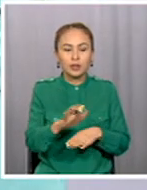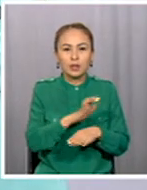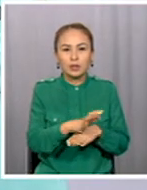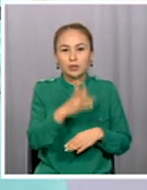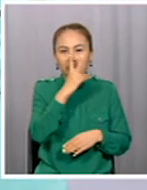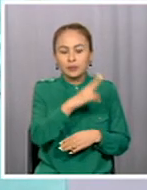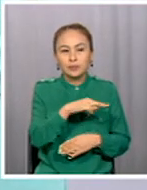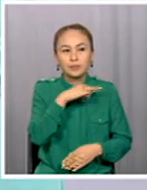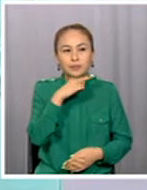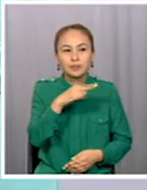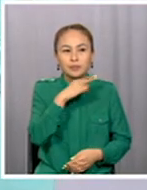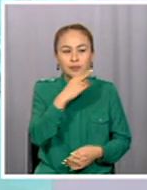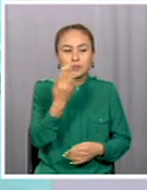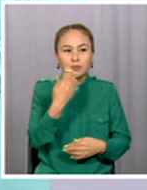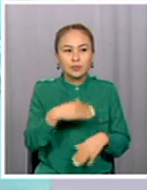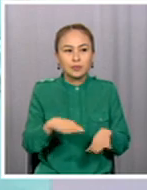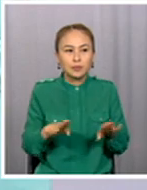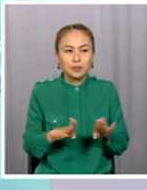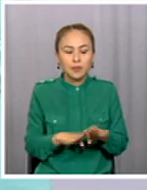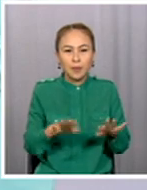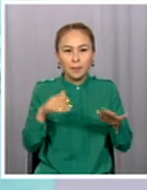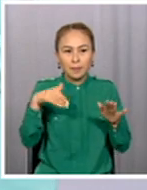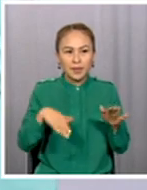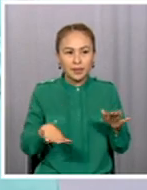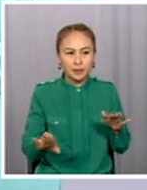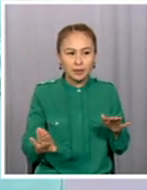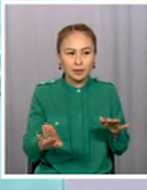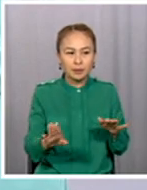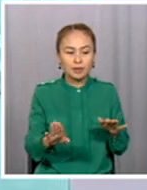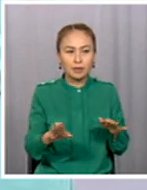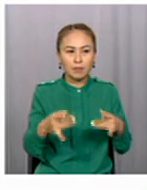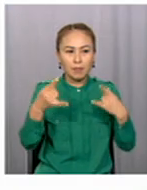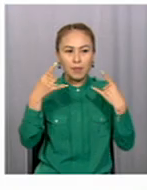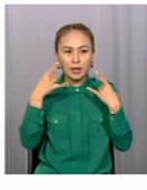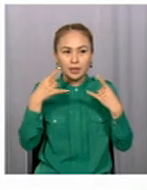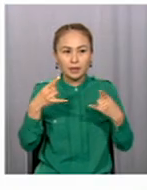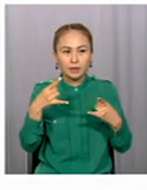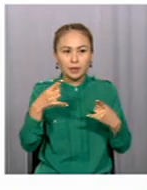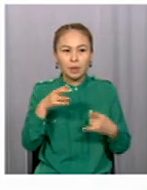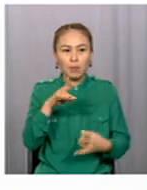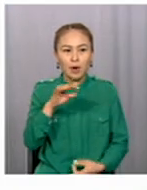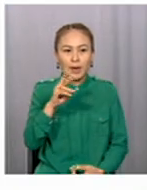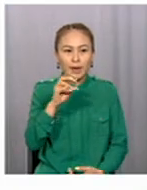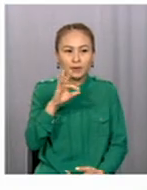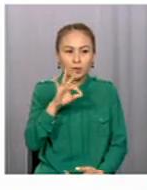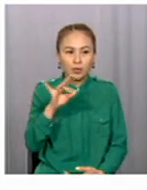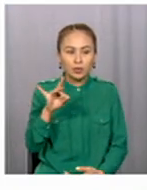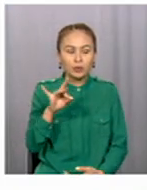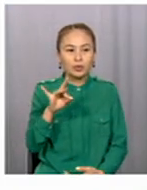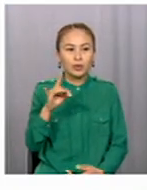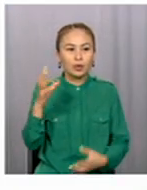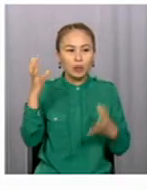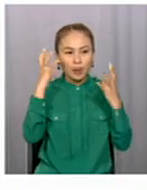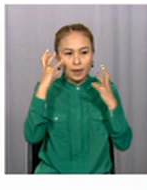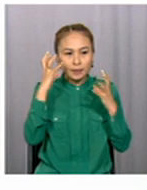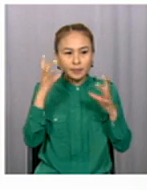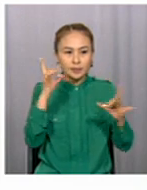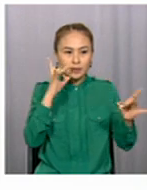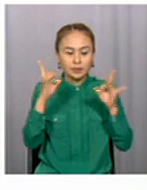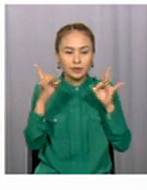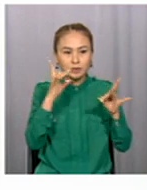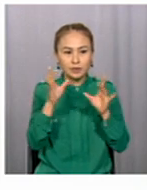назар аударайық. Ол бізде принтер, монитор, проектор, құлаққап және